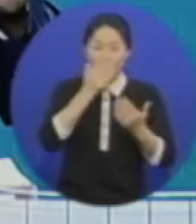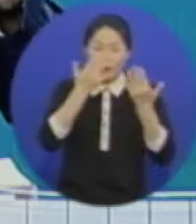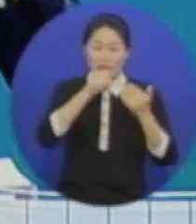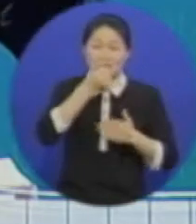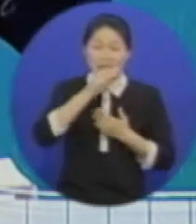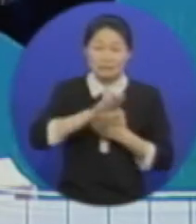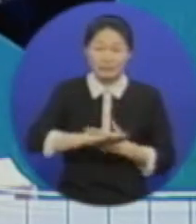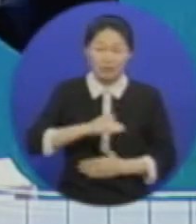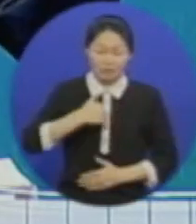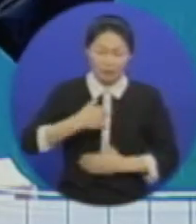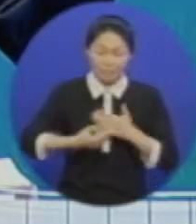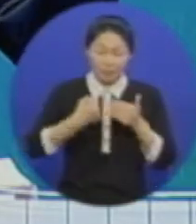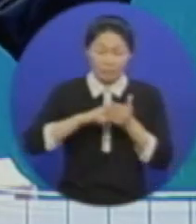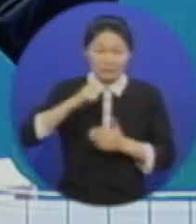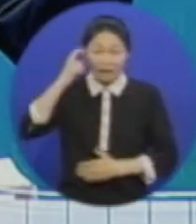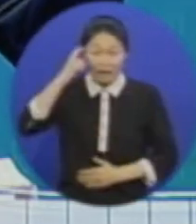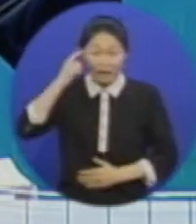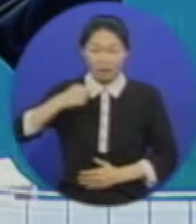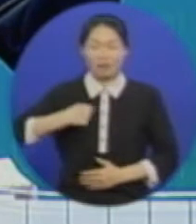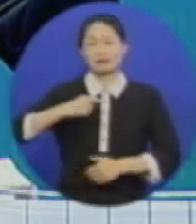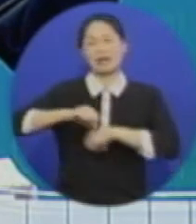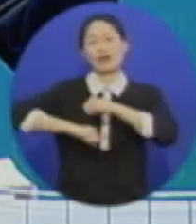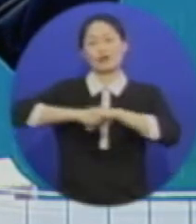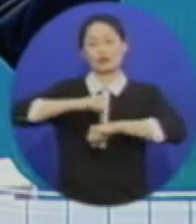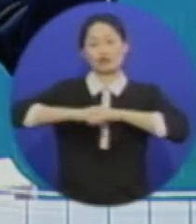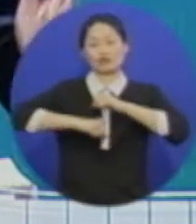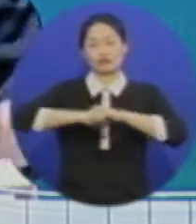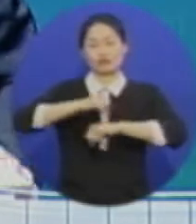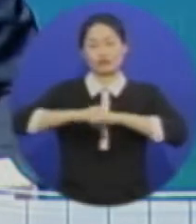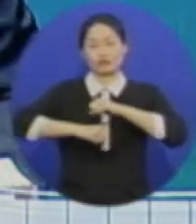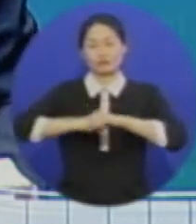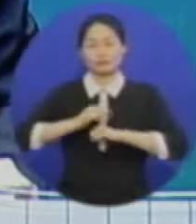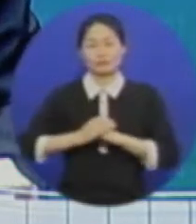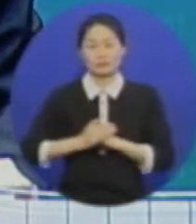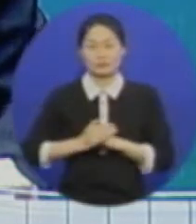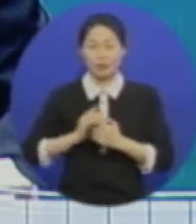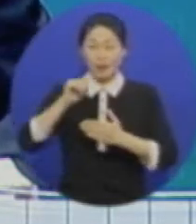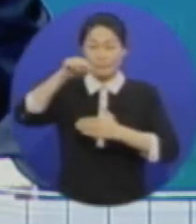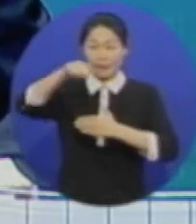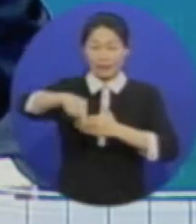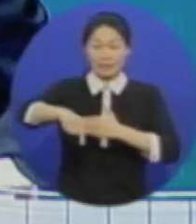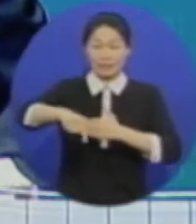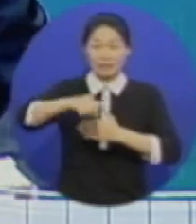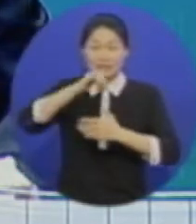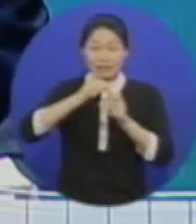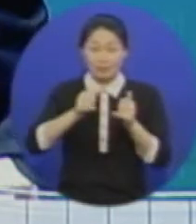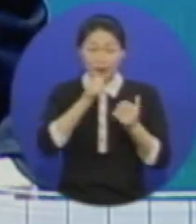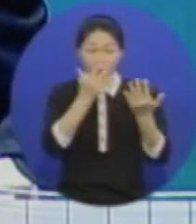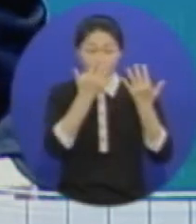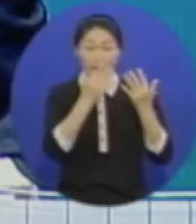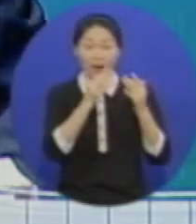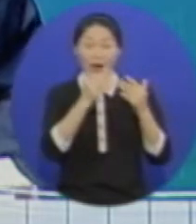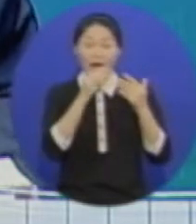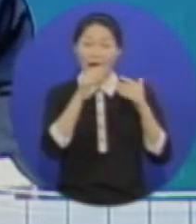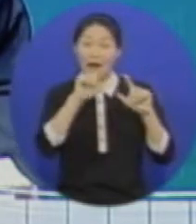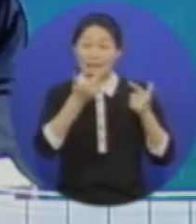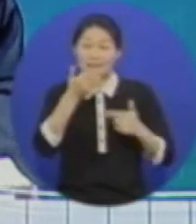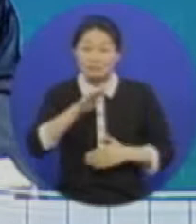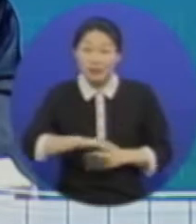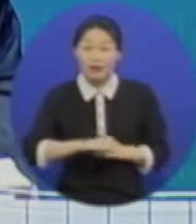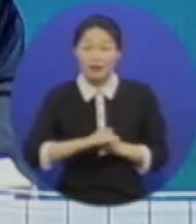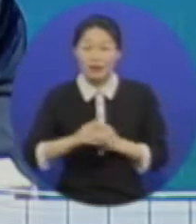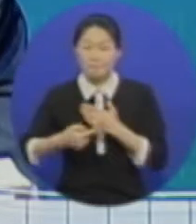내 마음과 내 생각은 내 자유 에요 바깥에 나와 있는 사람 감옥에 들어 있지 않지만